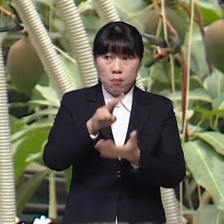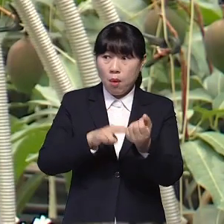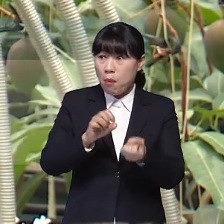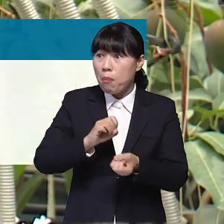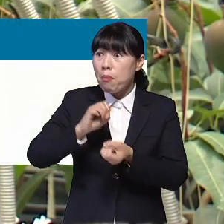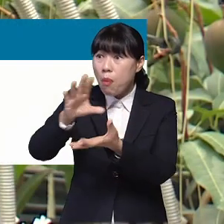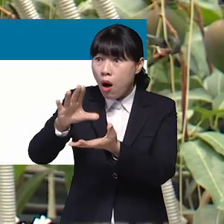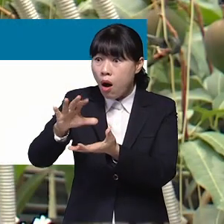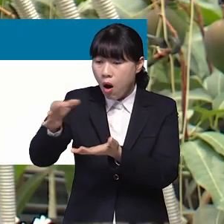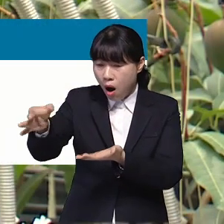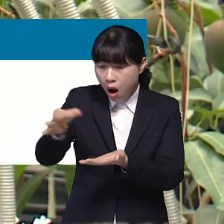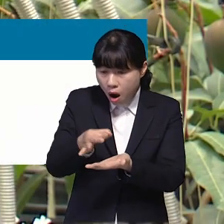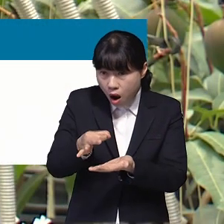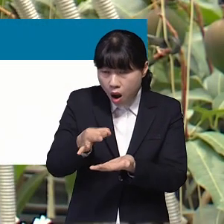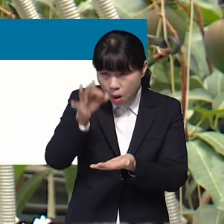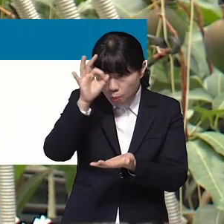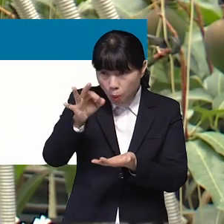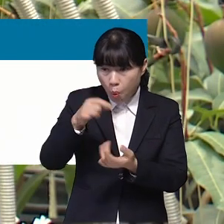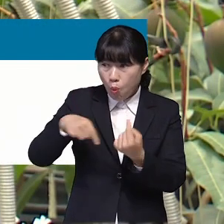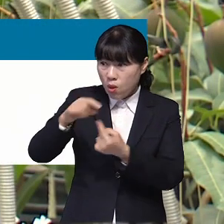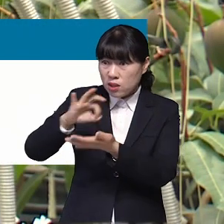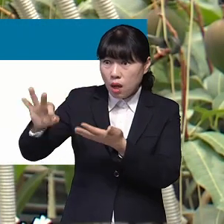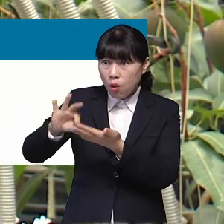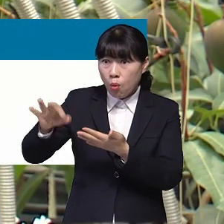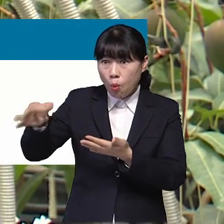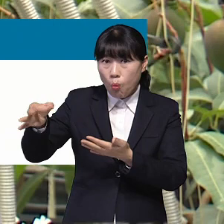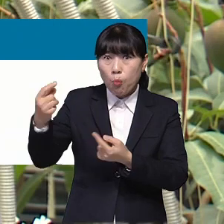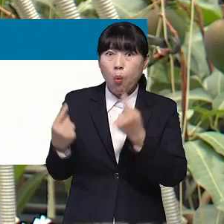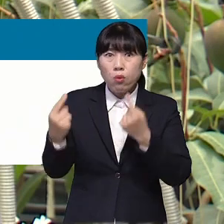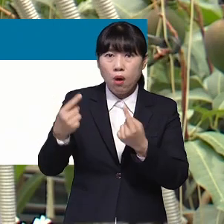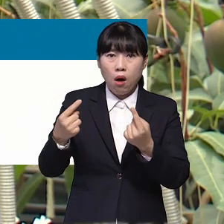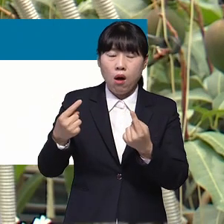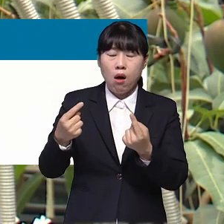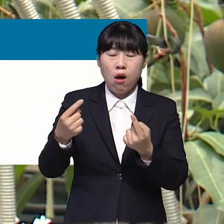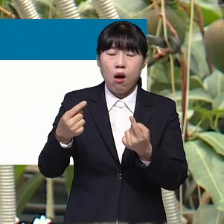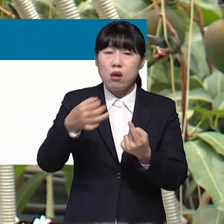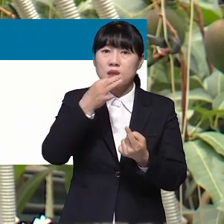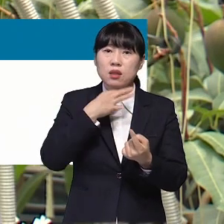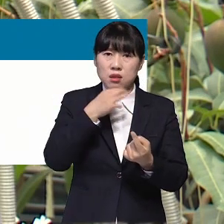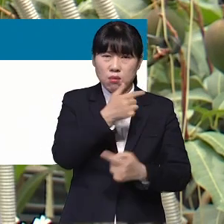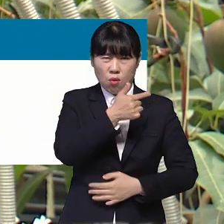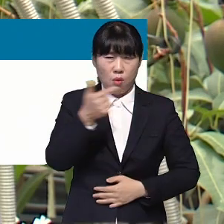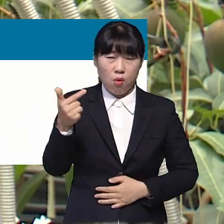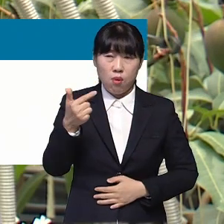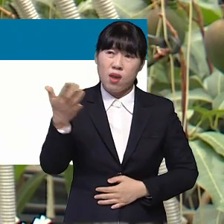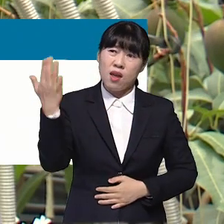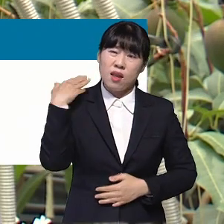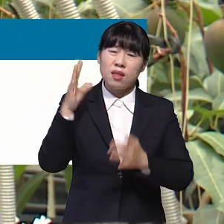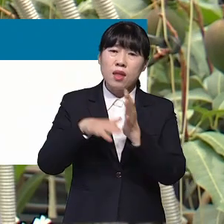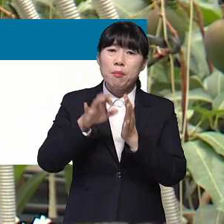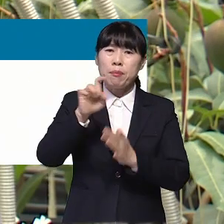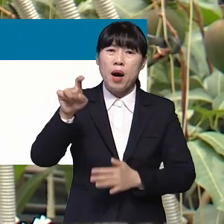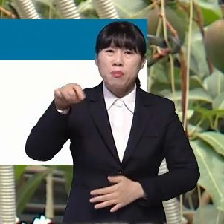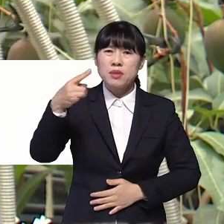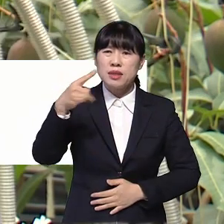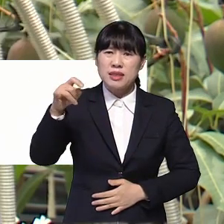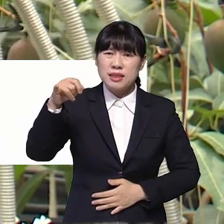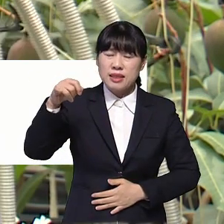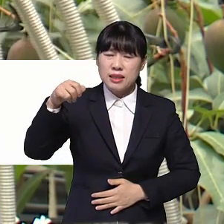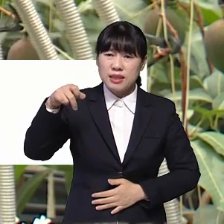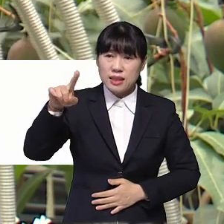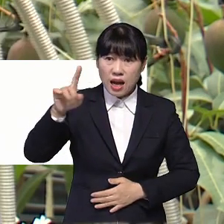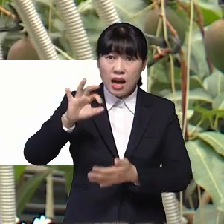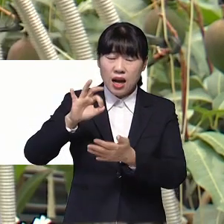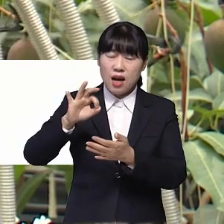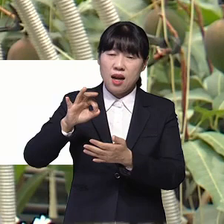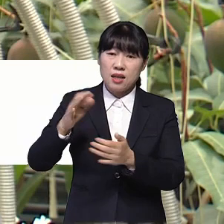받아보니까 경영계 테입이 순이익이 많기 때문에 기존의 파 8 카 3배 농가들이 어